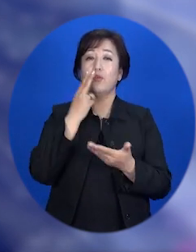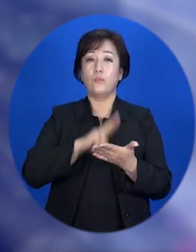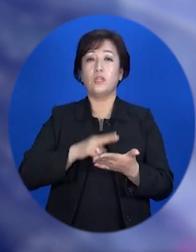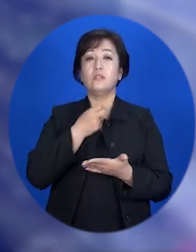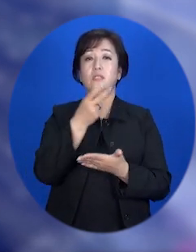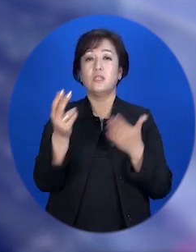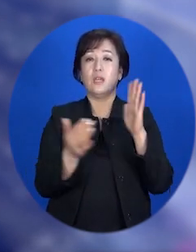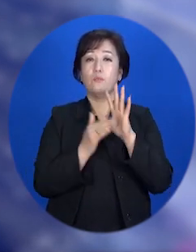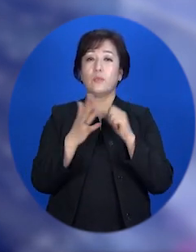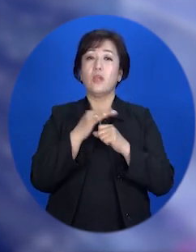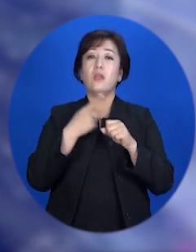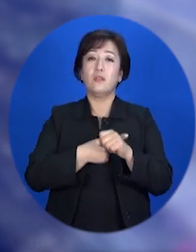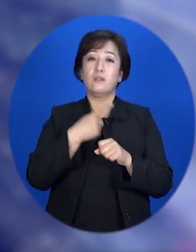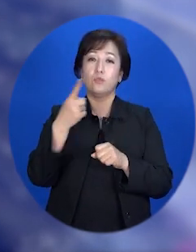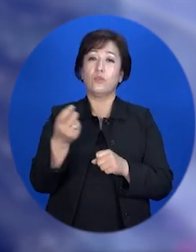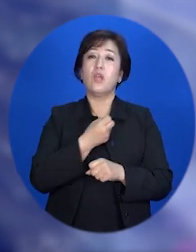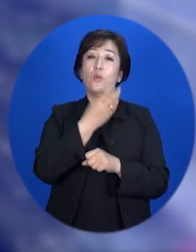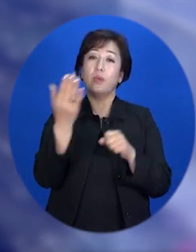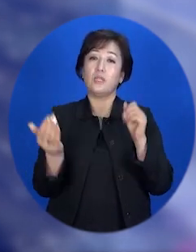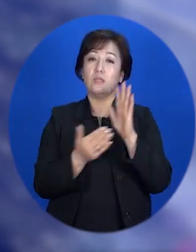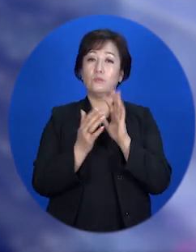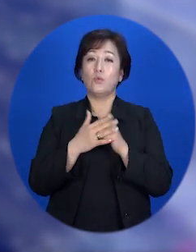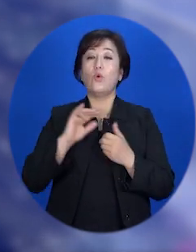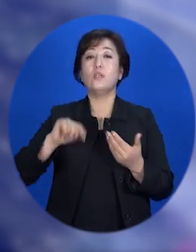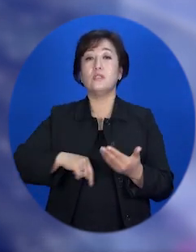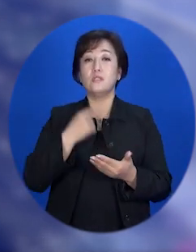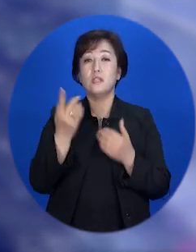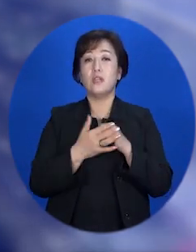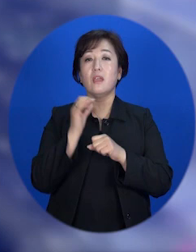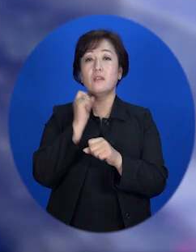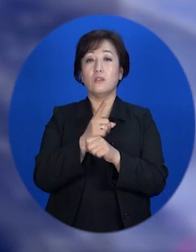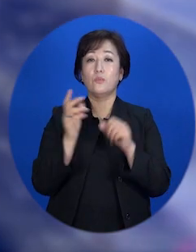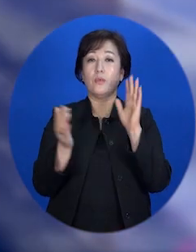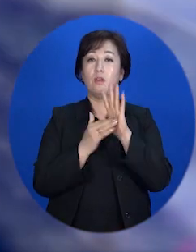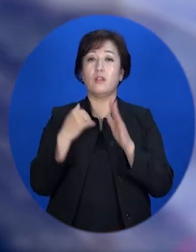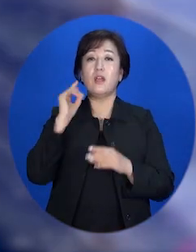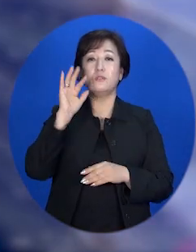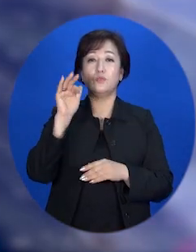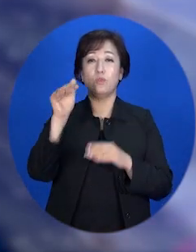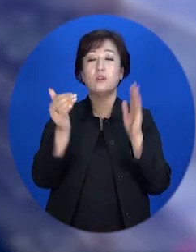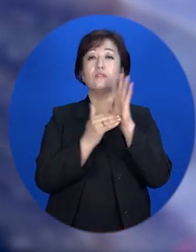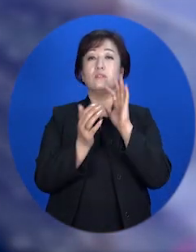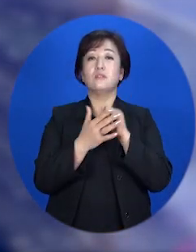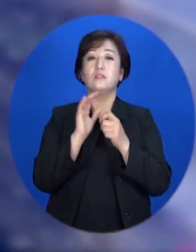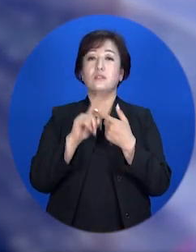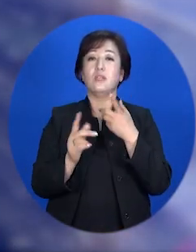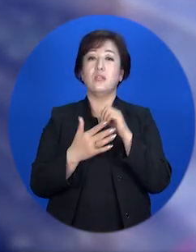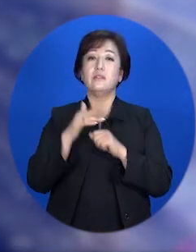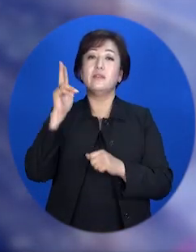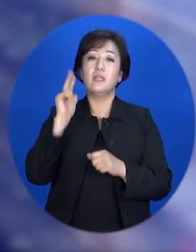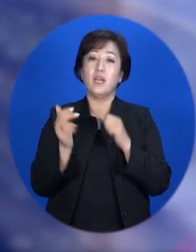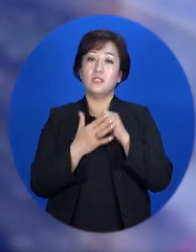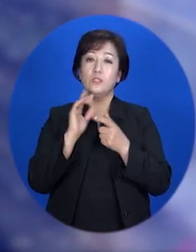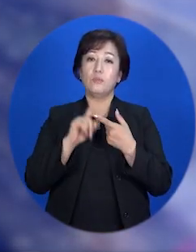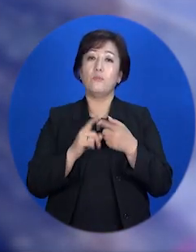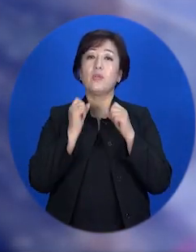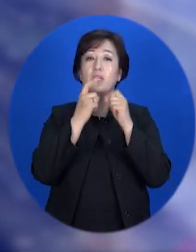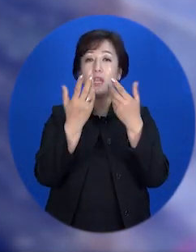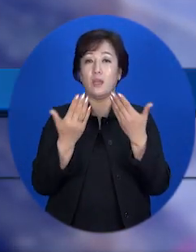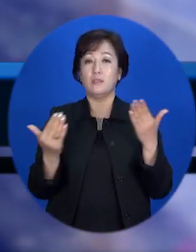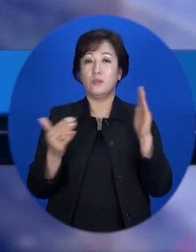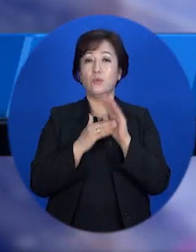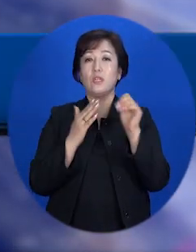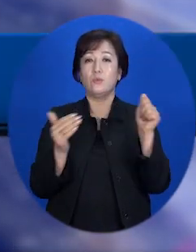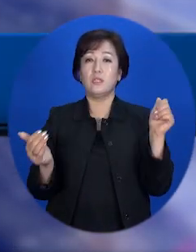주소로 배달됩니다. 스스로에게 특별한 추억 선물이 될 엽서에 다짐과 목표를 써보는 기회 가져보시기 바랍니다.